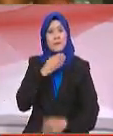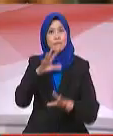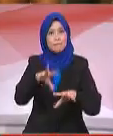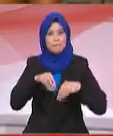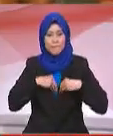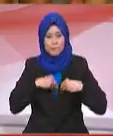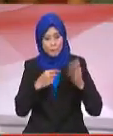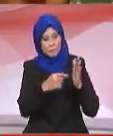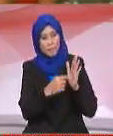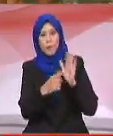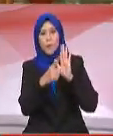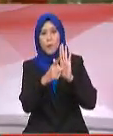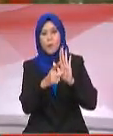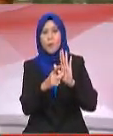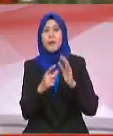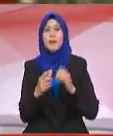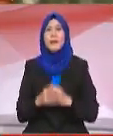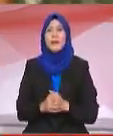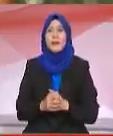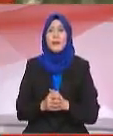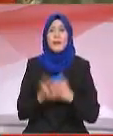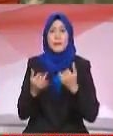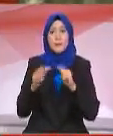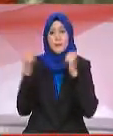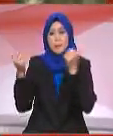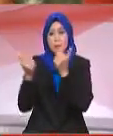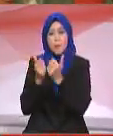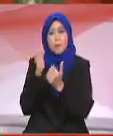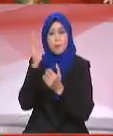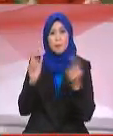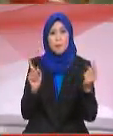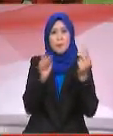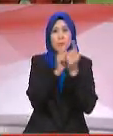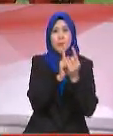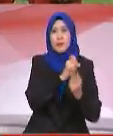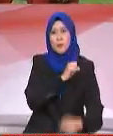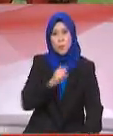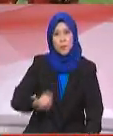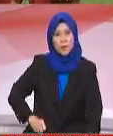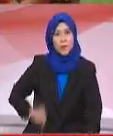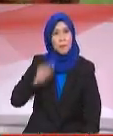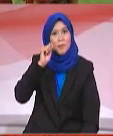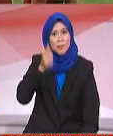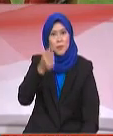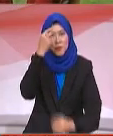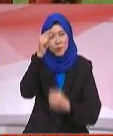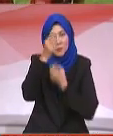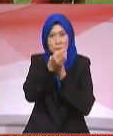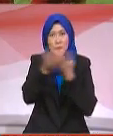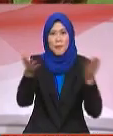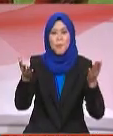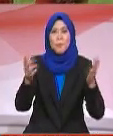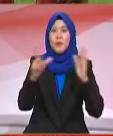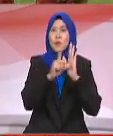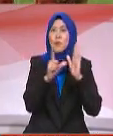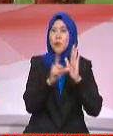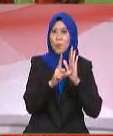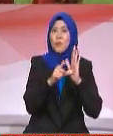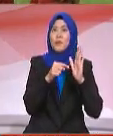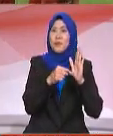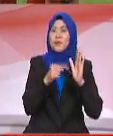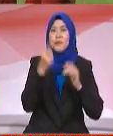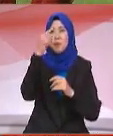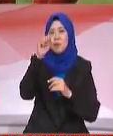Muizuddin Shah. Menurut Syahril, pihak persatuan akan menghadap Sultan Nazrin Shah esok bagi menyembah maklum mengenai logo